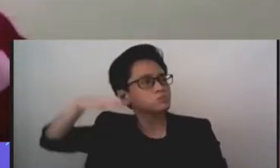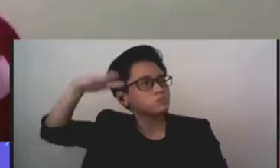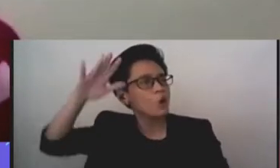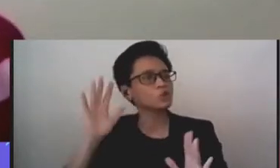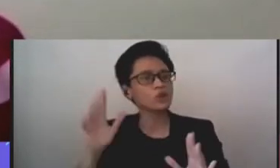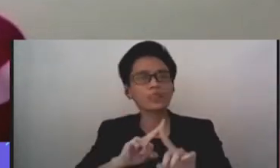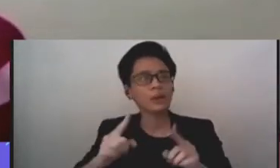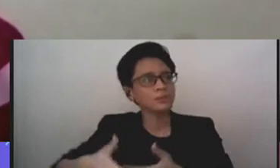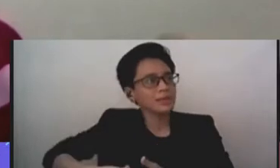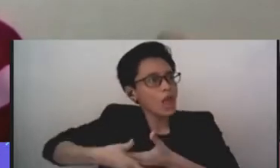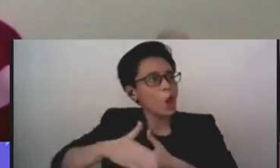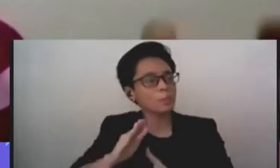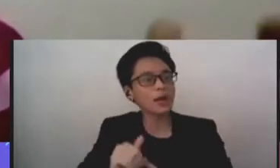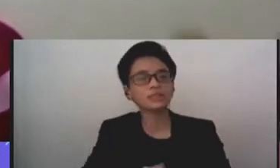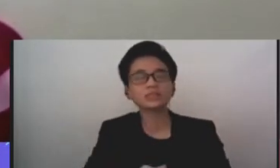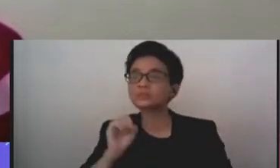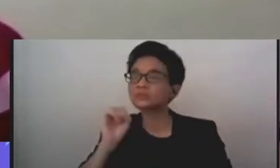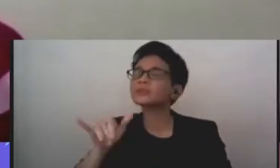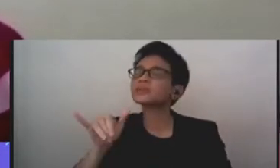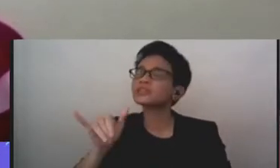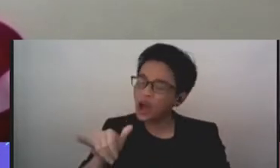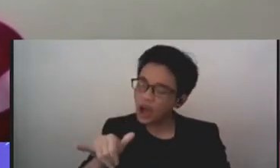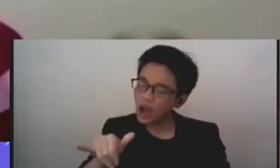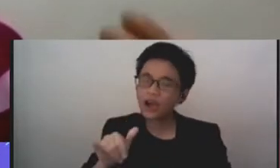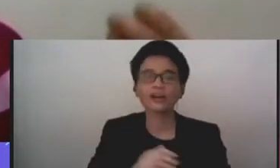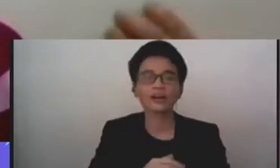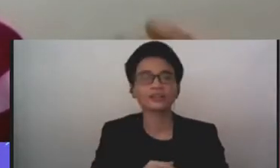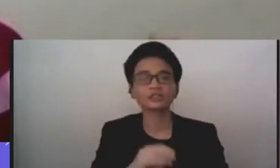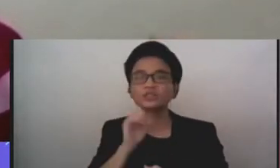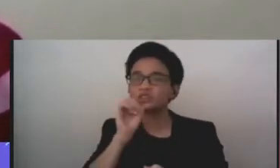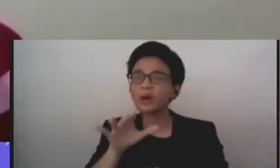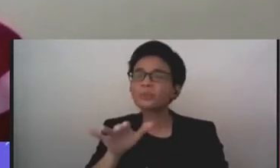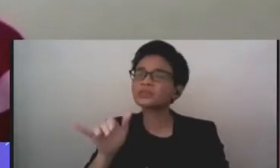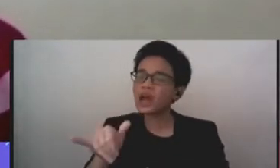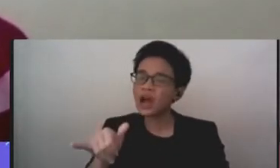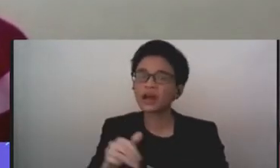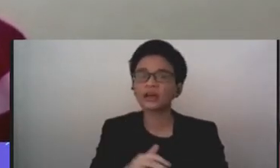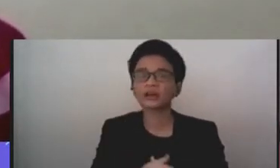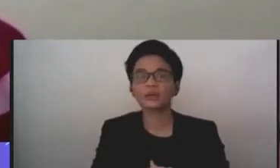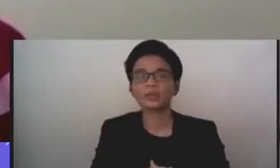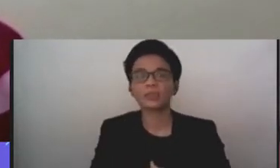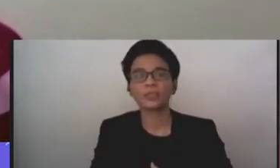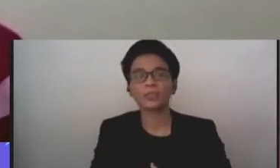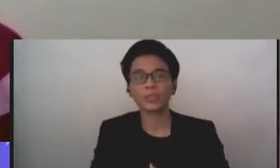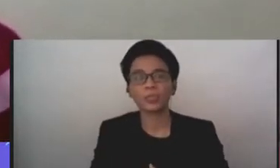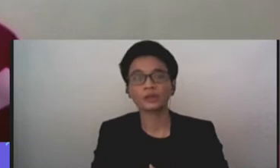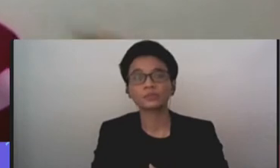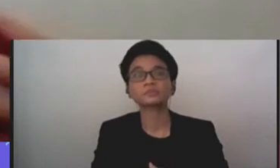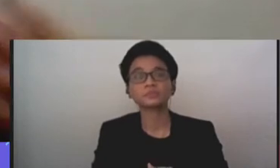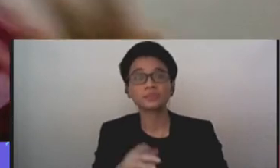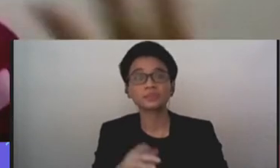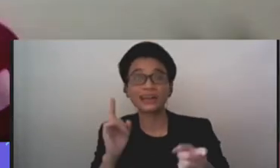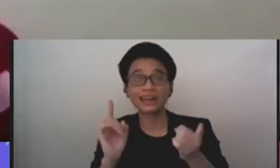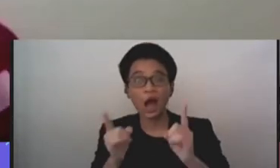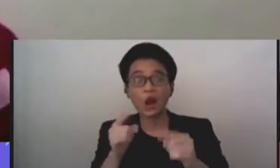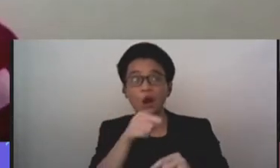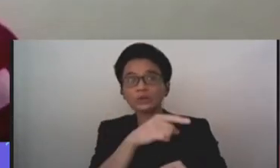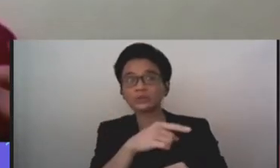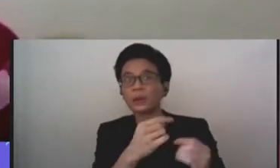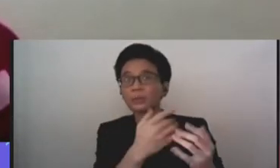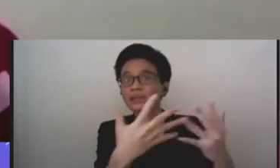saya akan menyesuaikan. Misalnya yang saya temui itu mungkin orangnya dari berpendidikan, maka saya akan